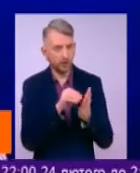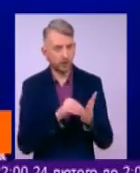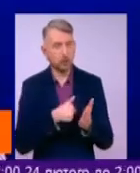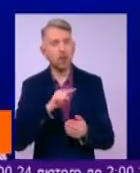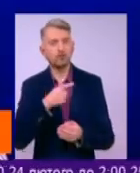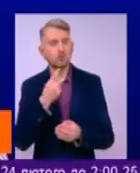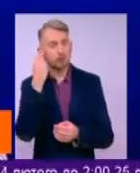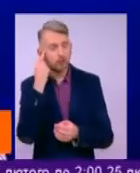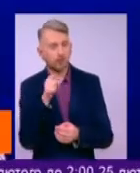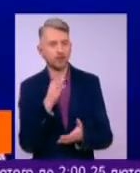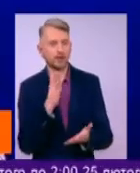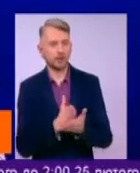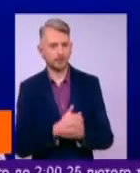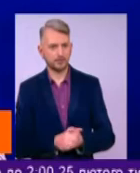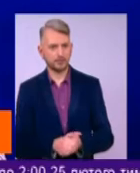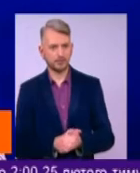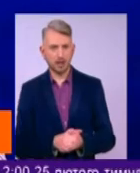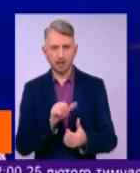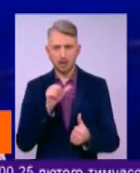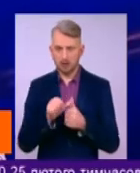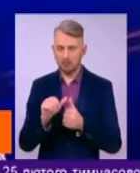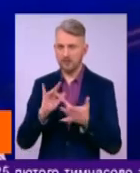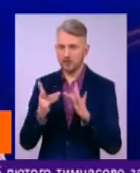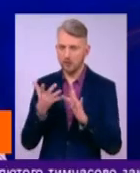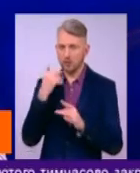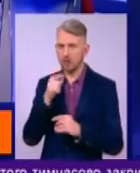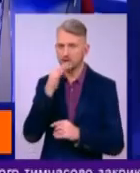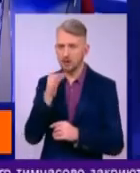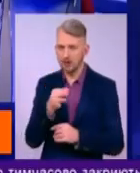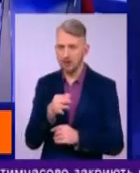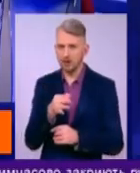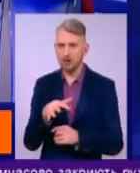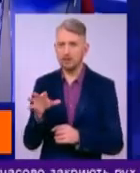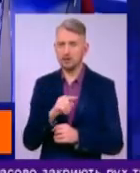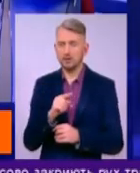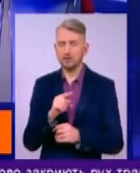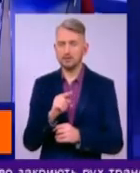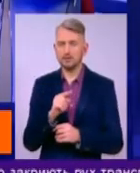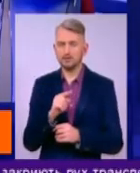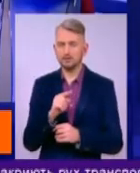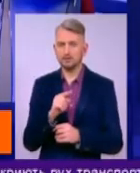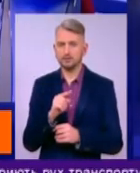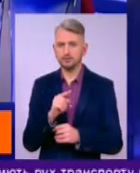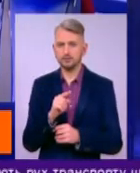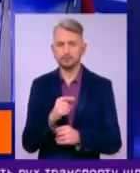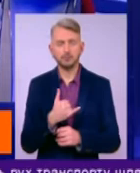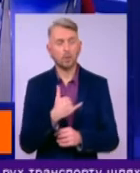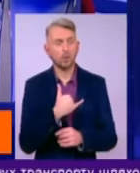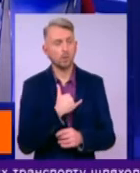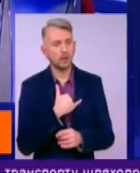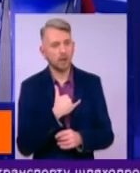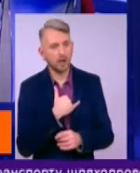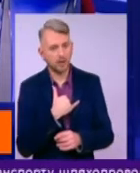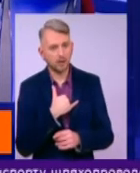вона є. Саме в соціальних мережах, коли ви сказали, все, все звичайно, що відбувається, тому, що все фіксується. Ну, у нас, власне